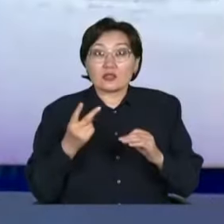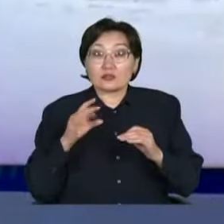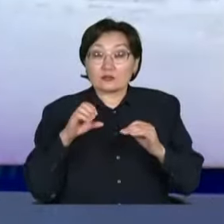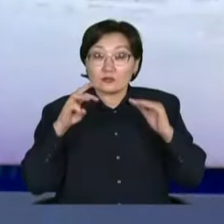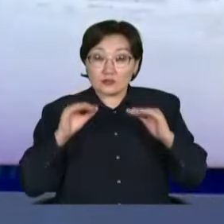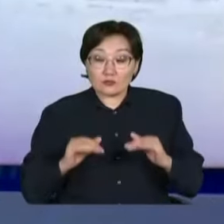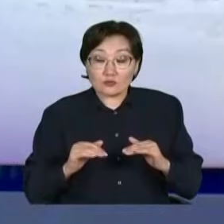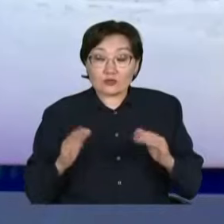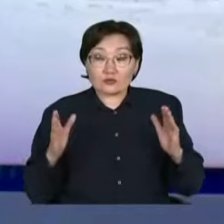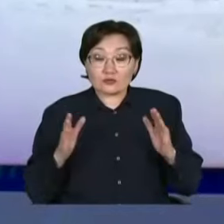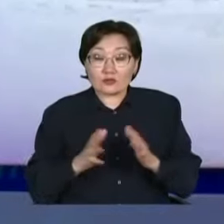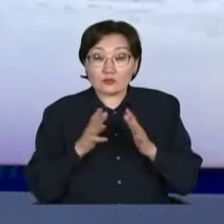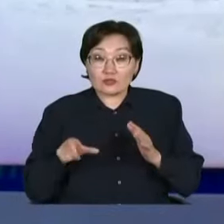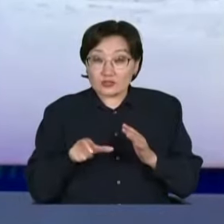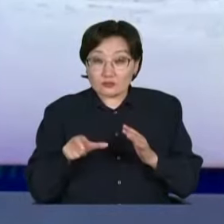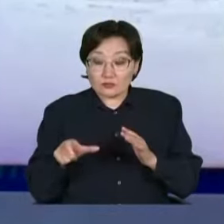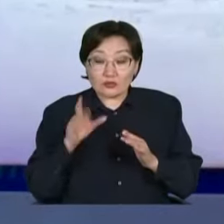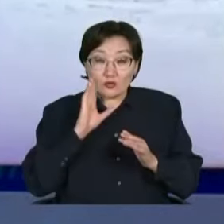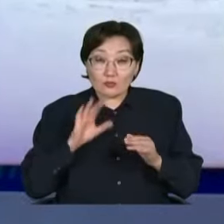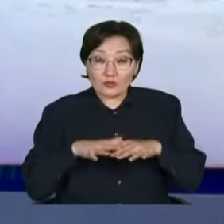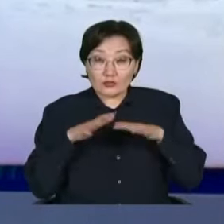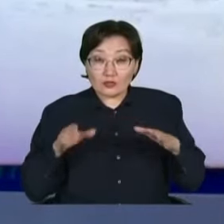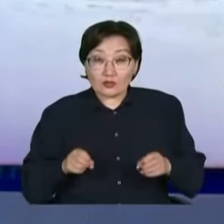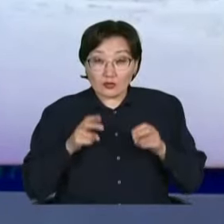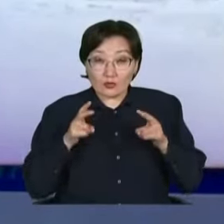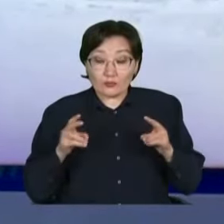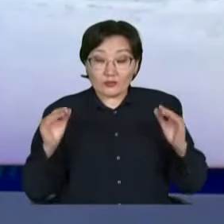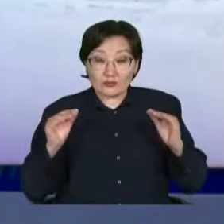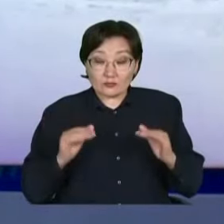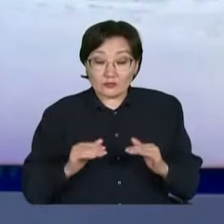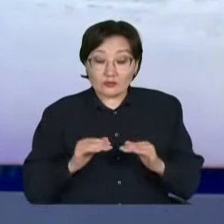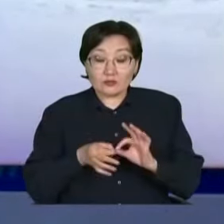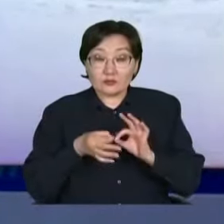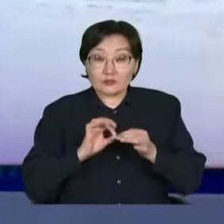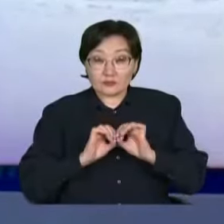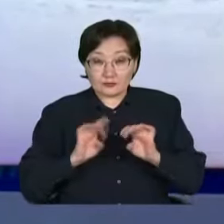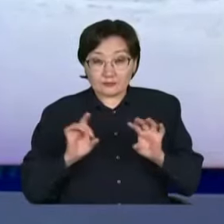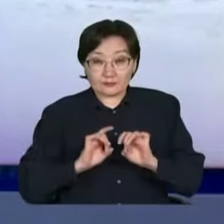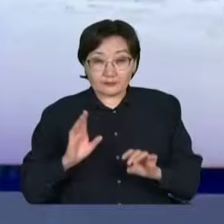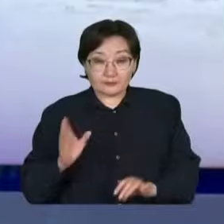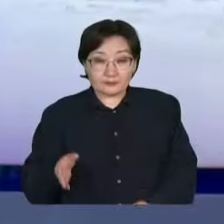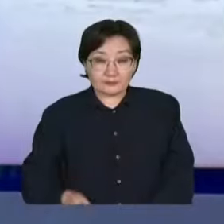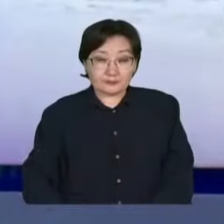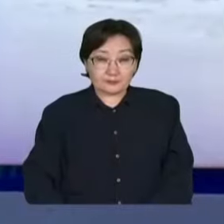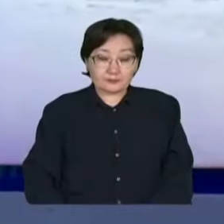Сондай-ақ үлкен және кіші өзендерінде де су тасу қаупі сейілді. Толығырақ өңірдегі тілші жалғастырады.